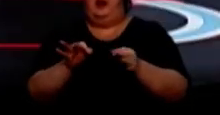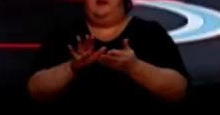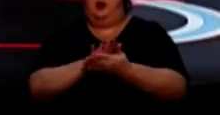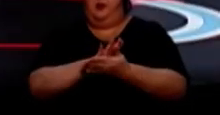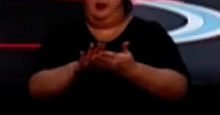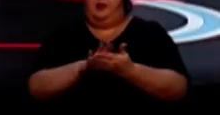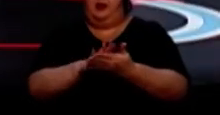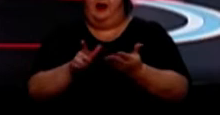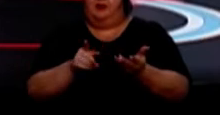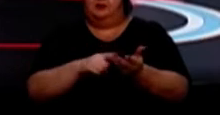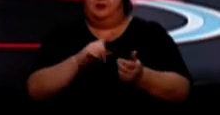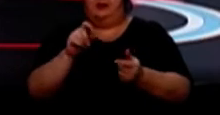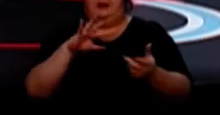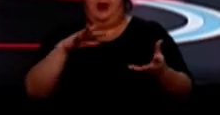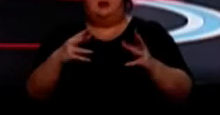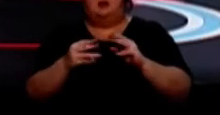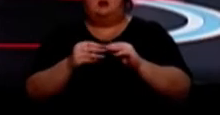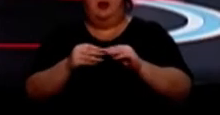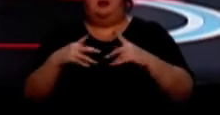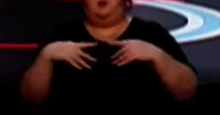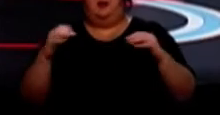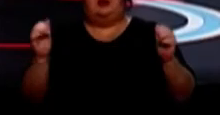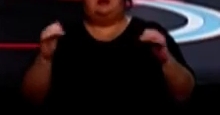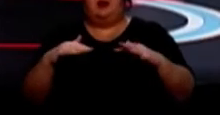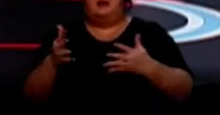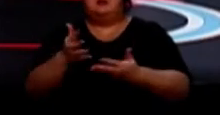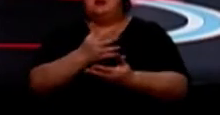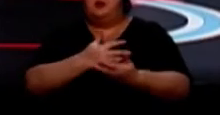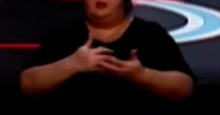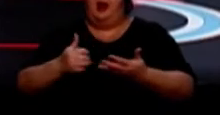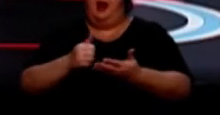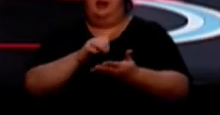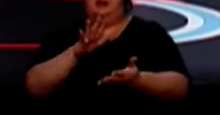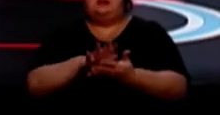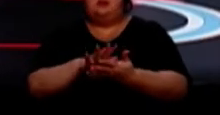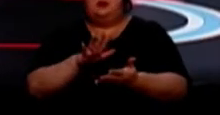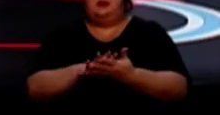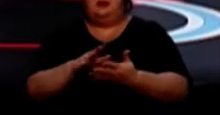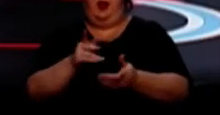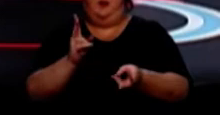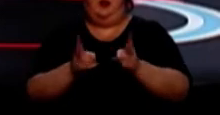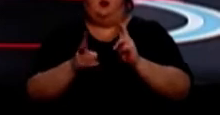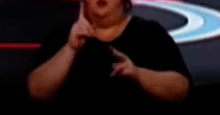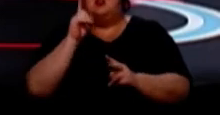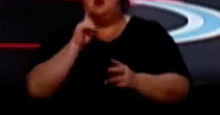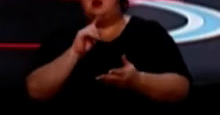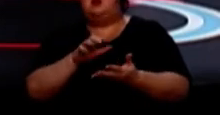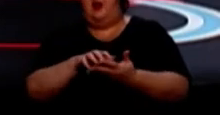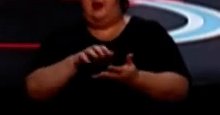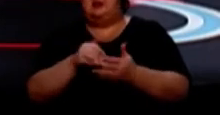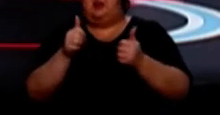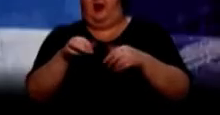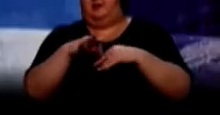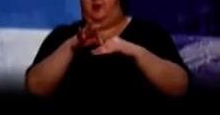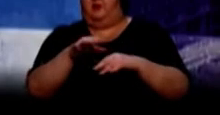За результатами його була приготовлена, ми зібрали сміття, була приготовлена смачна каша, тобто ми гарно провели час і навчились